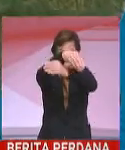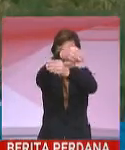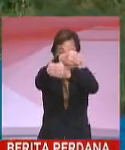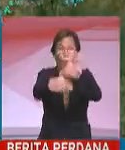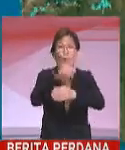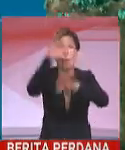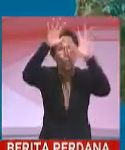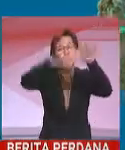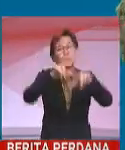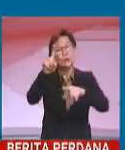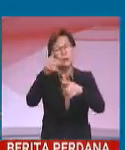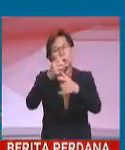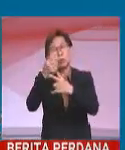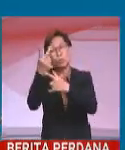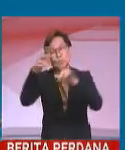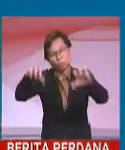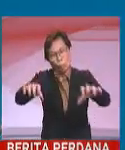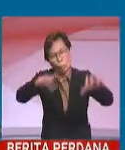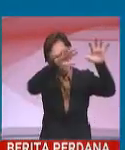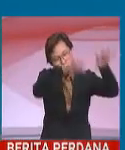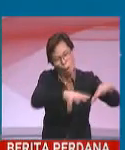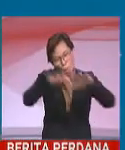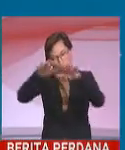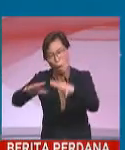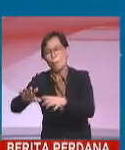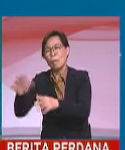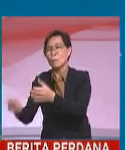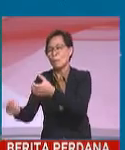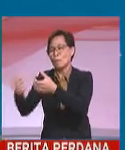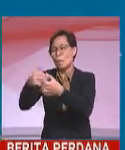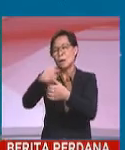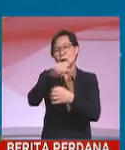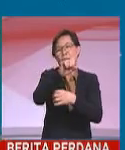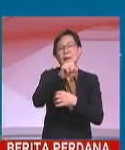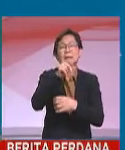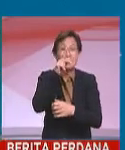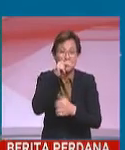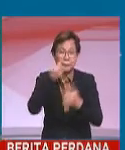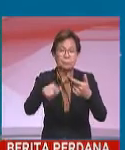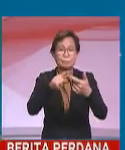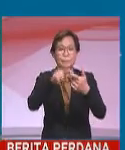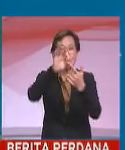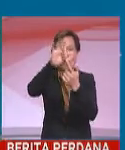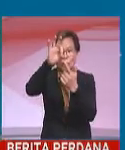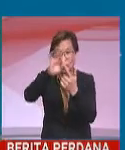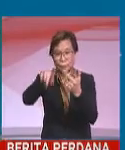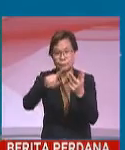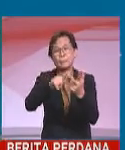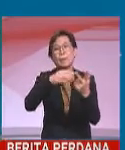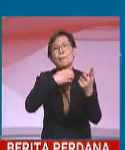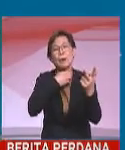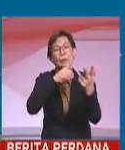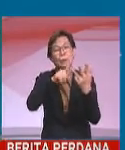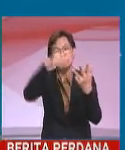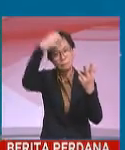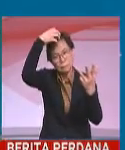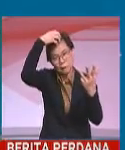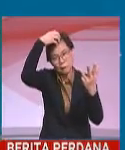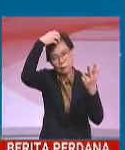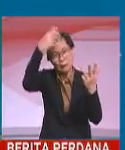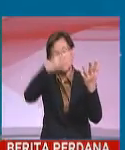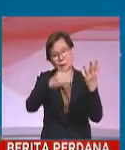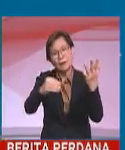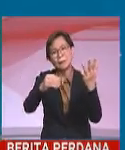satu-dua tempat kini masih lagi berlaku melibatkan selatan Kedah, Pulau Pinang, Negeri Perak, Selangor